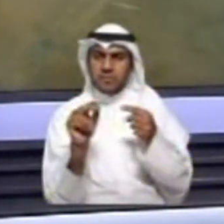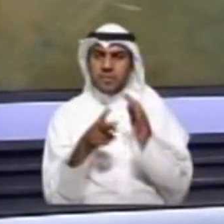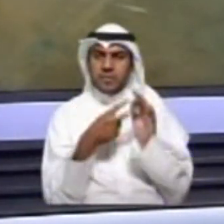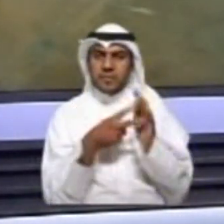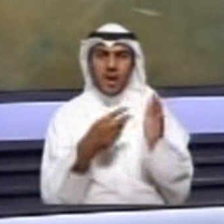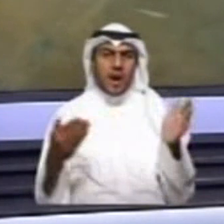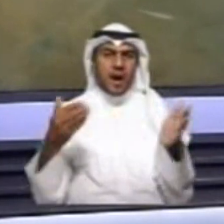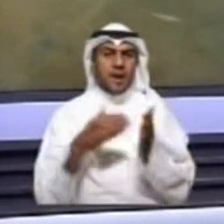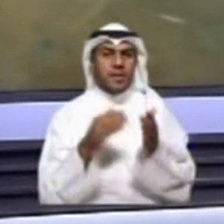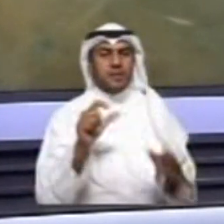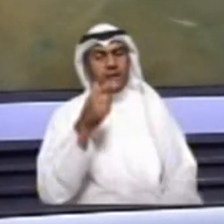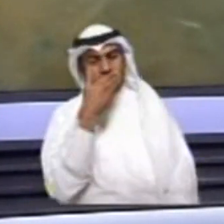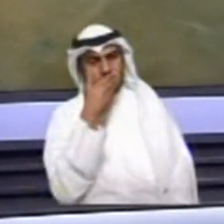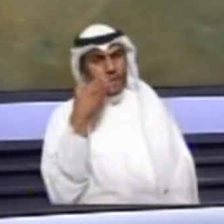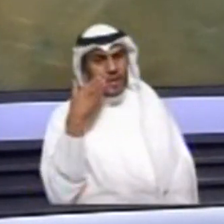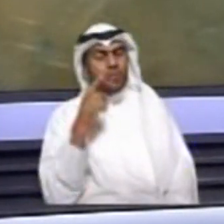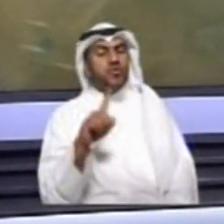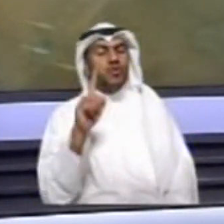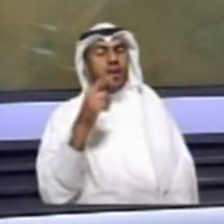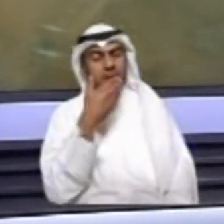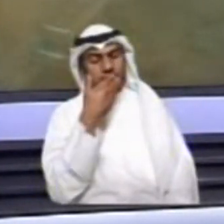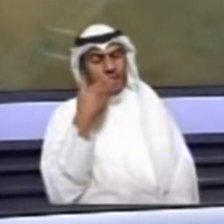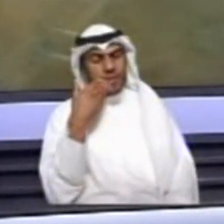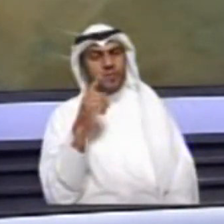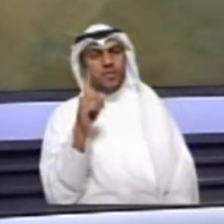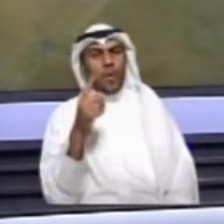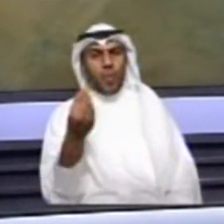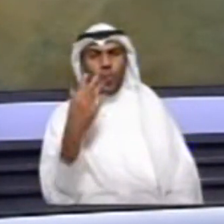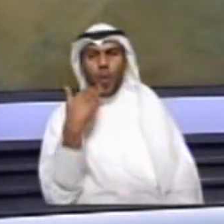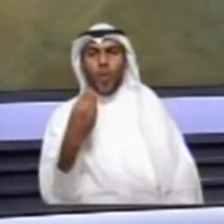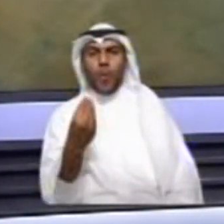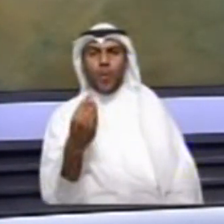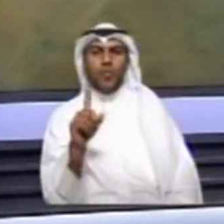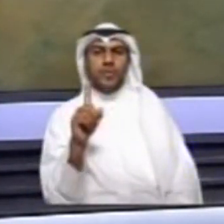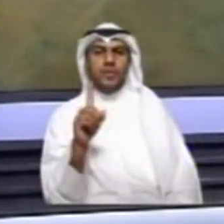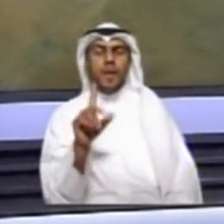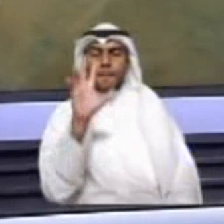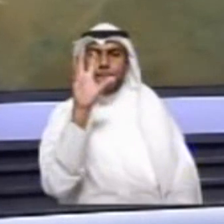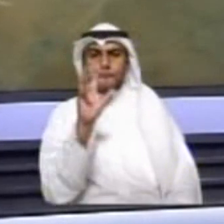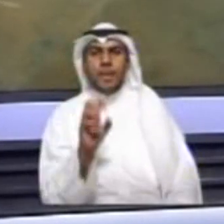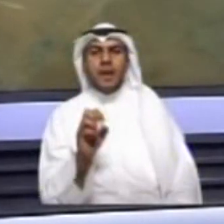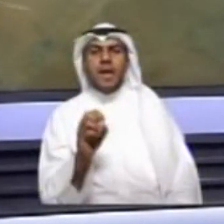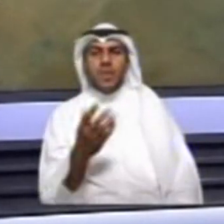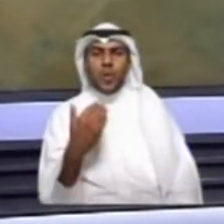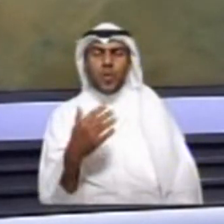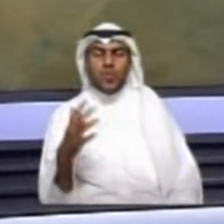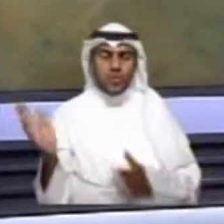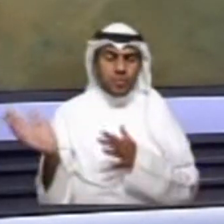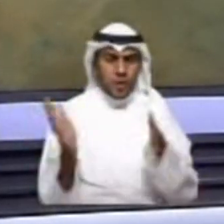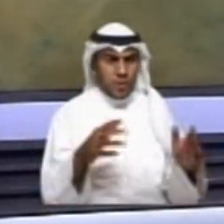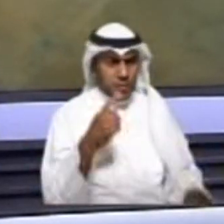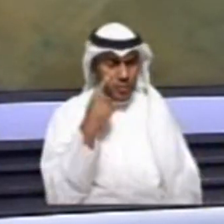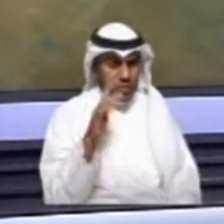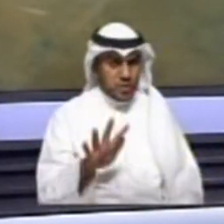شاء الله شهر رمضان المبارك بإذن الله، يعني حتى أجواءنا اعتداد تكون في الليالي اللي هي فيها الرياح الشمالية الغربية مثل ما راح